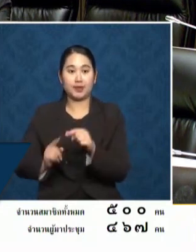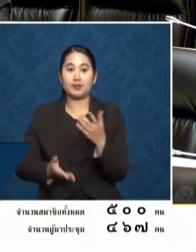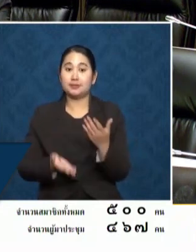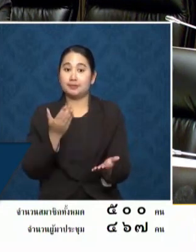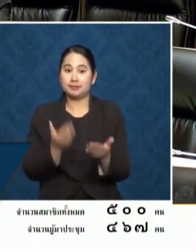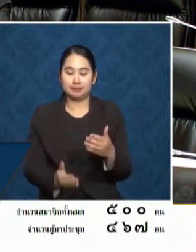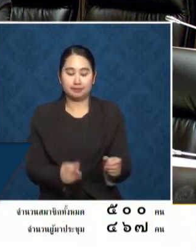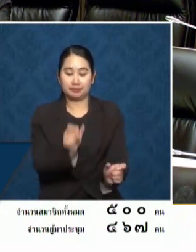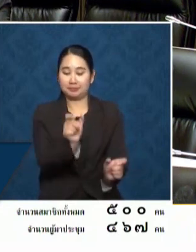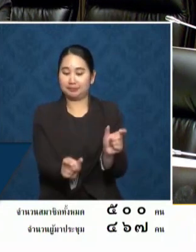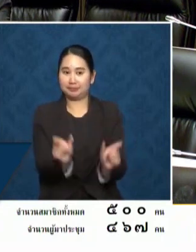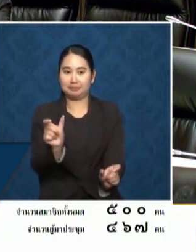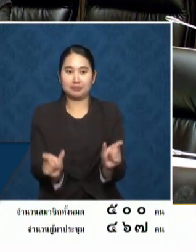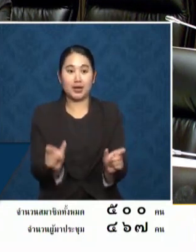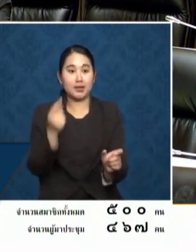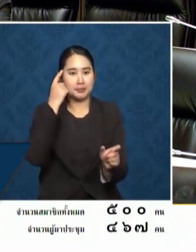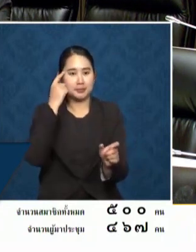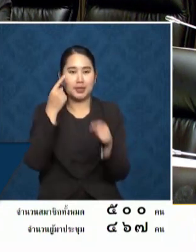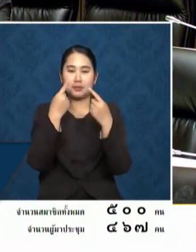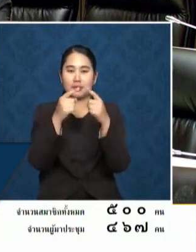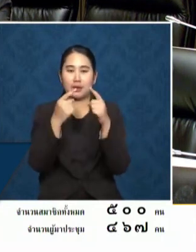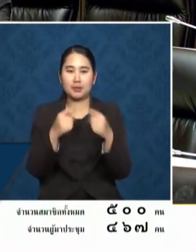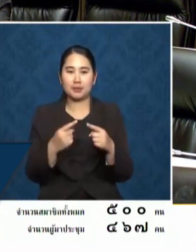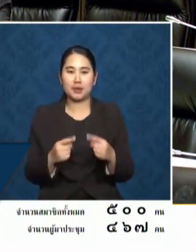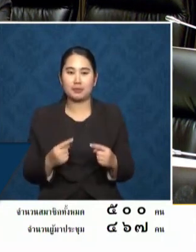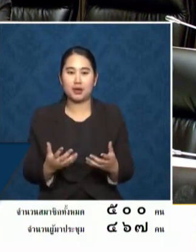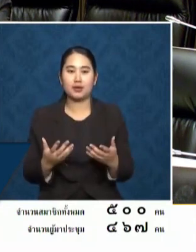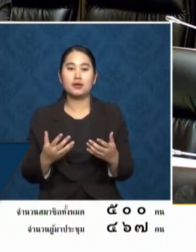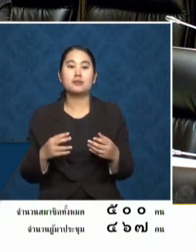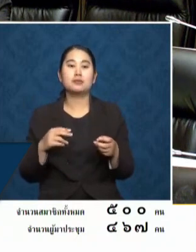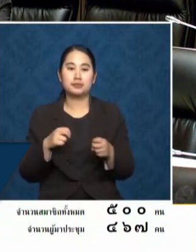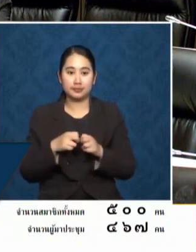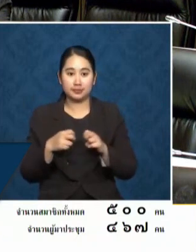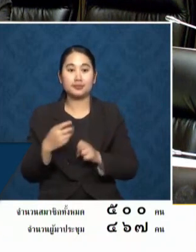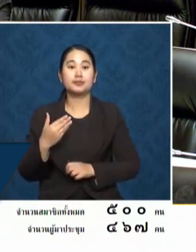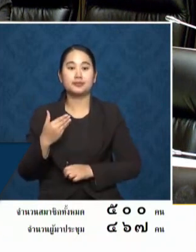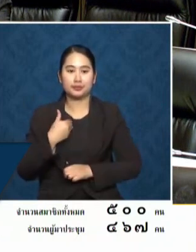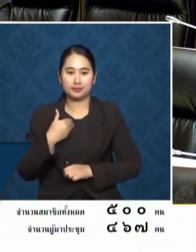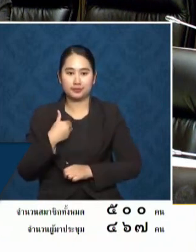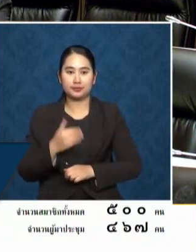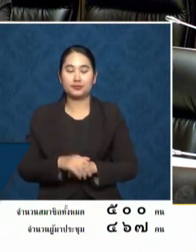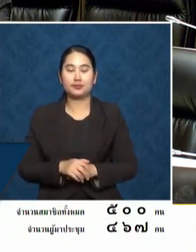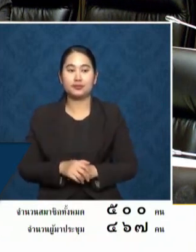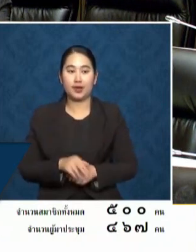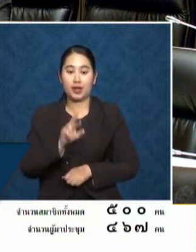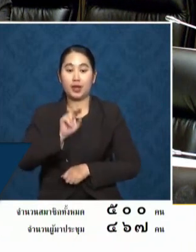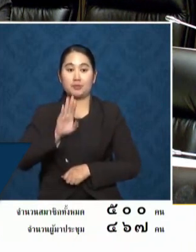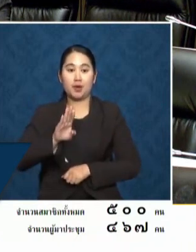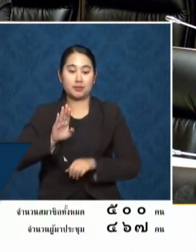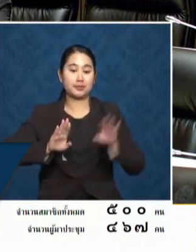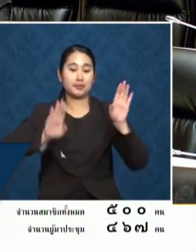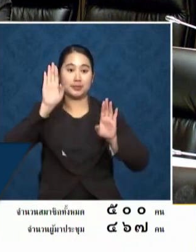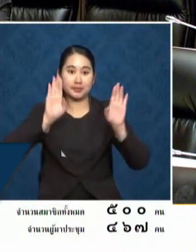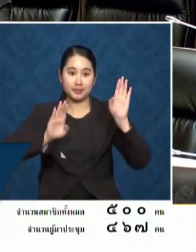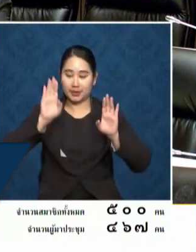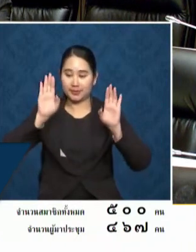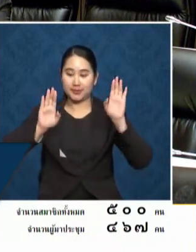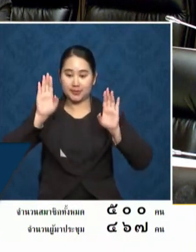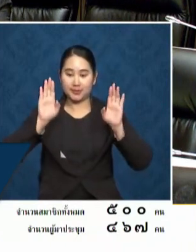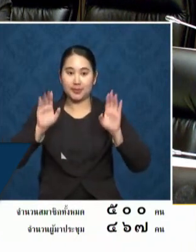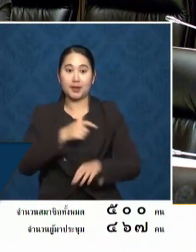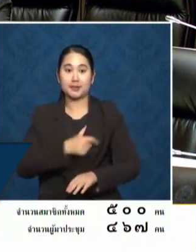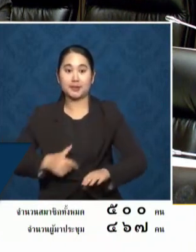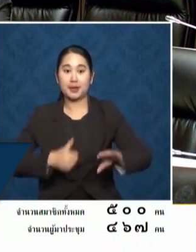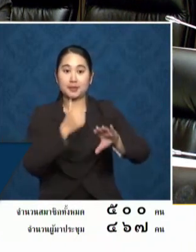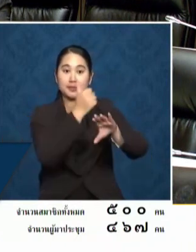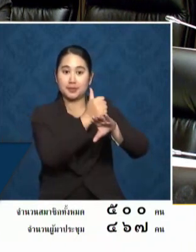ต่างหลากหลายนั้นเป็นเรื่องปกติที่เราหลีกเลี่ยงไม่ได้หัวใจของระบอบประชาธิปไตยอันมีพระมหากษัตริย์ทรงเป็นประมุขคือ